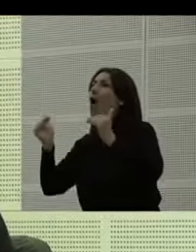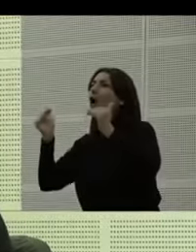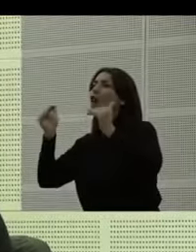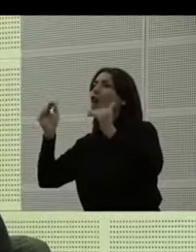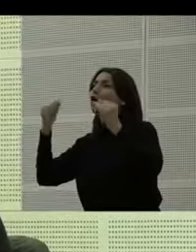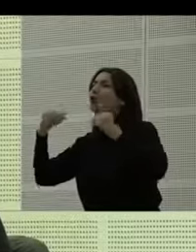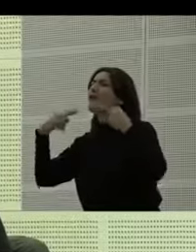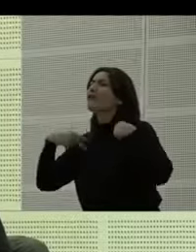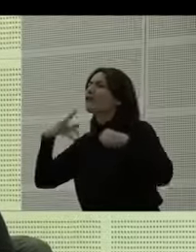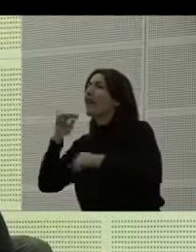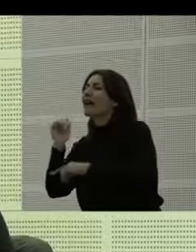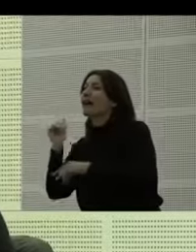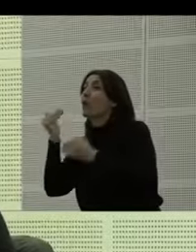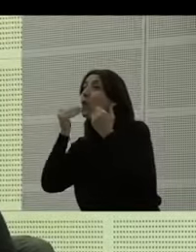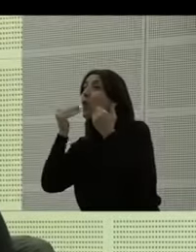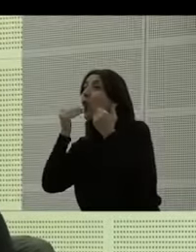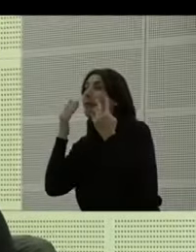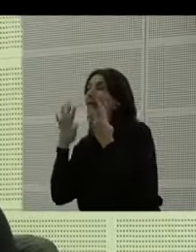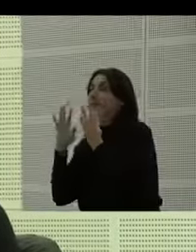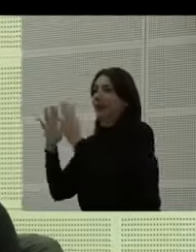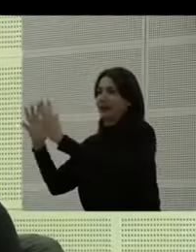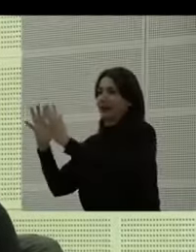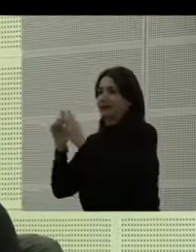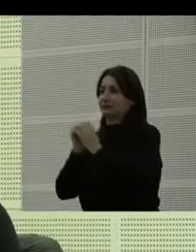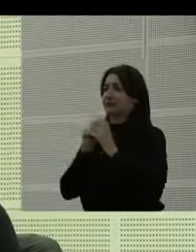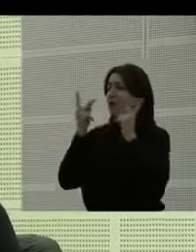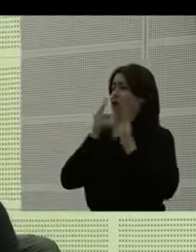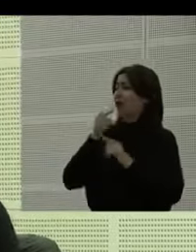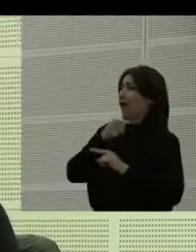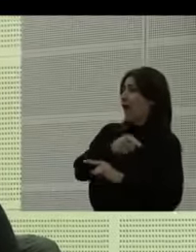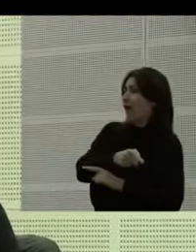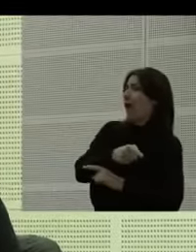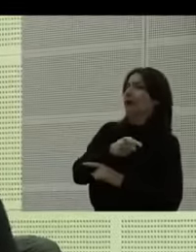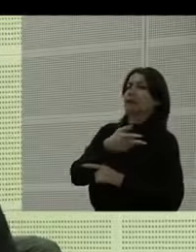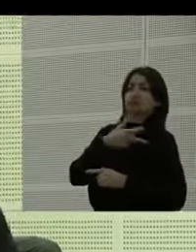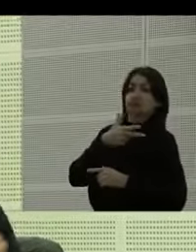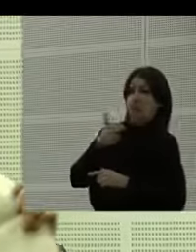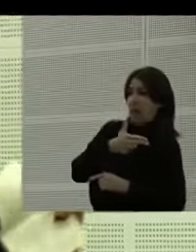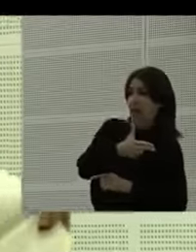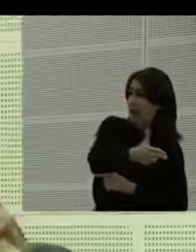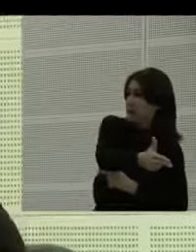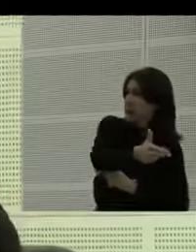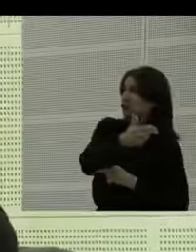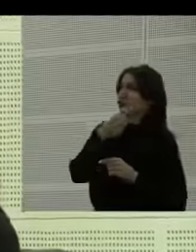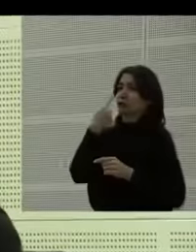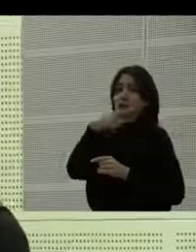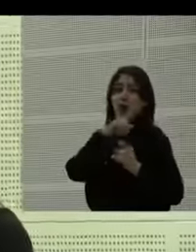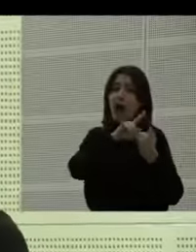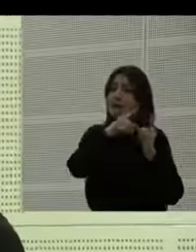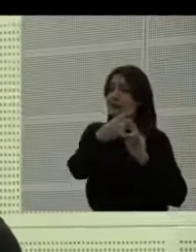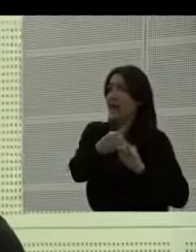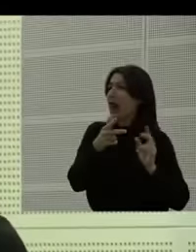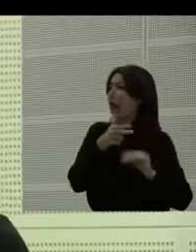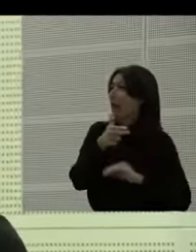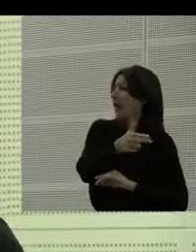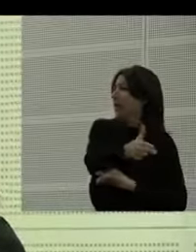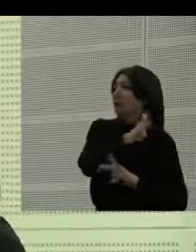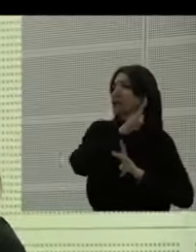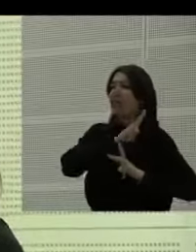uomini. Perché sì, è vero, lei aveva i pesci che entravano nel suo castello un po' come